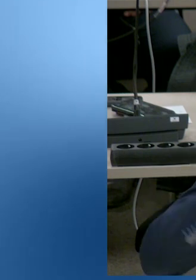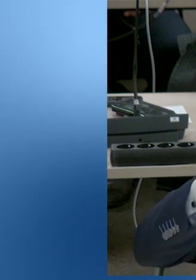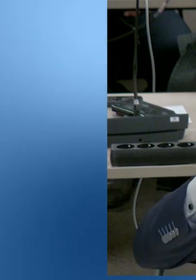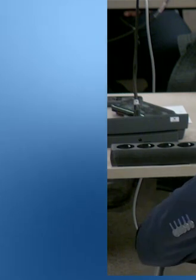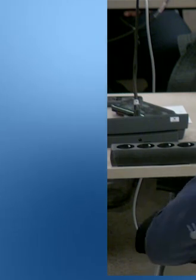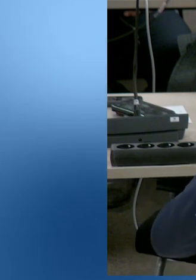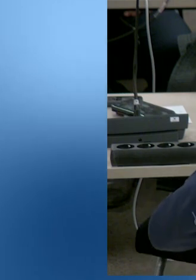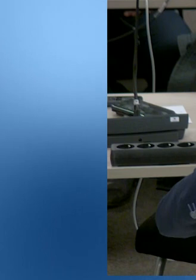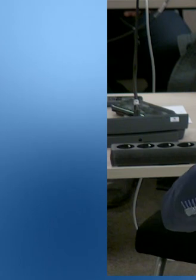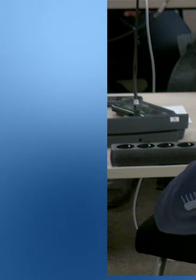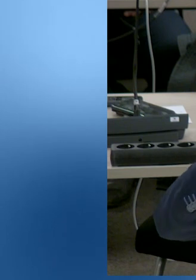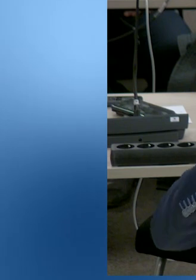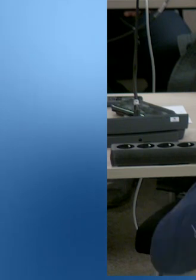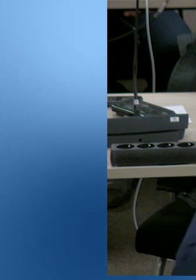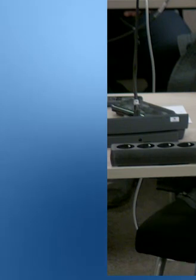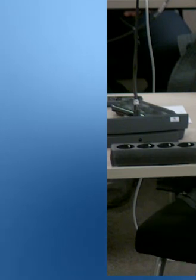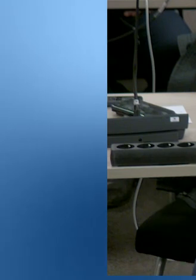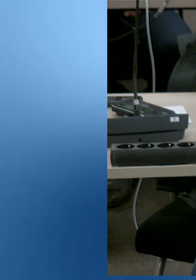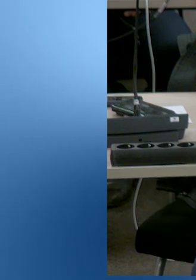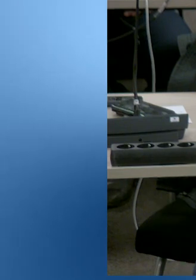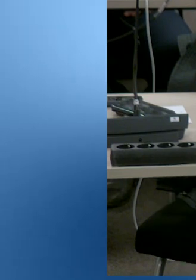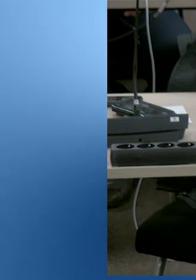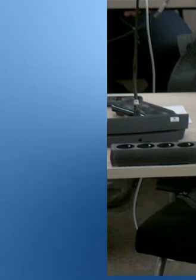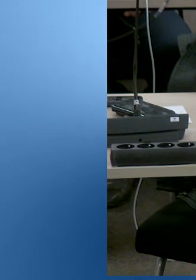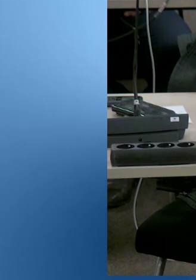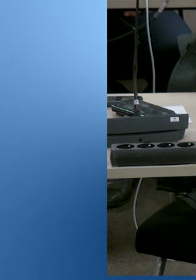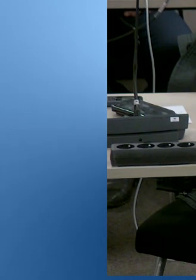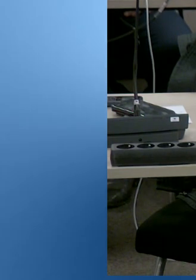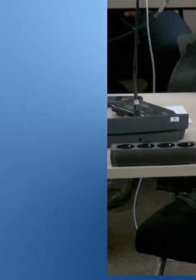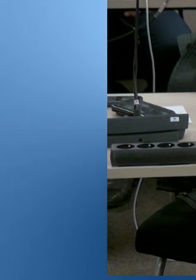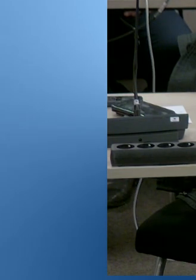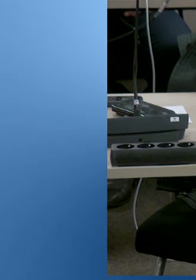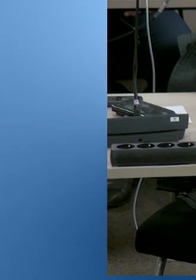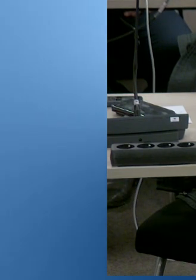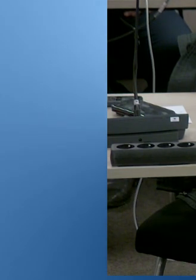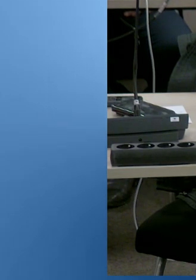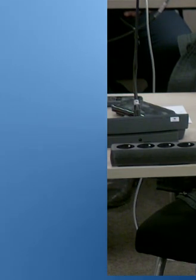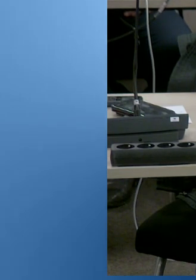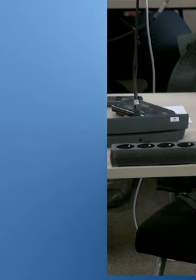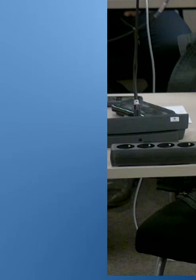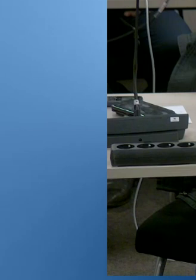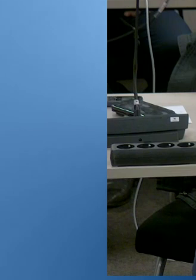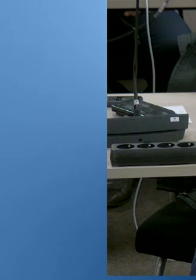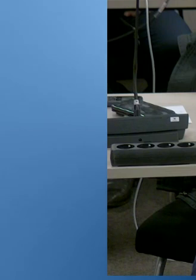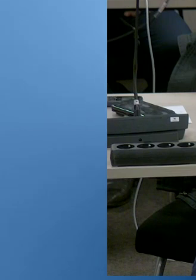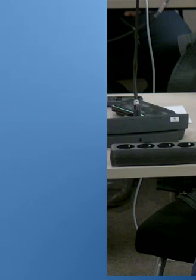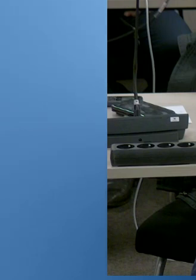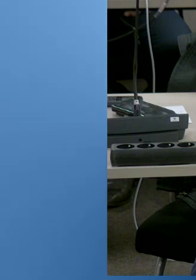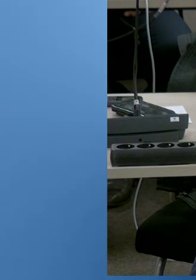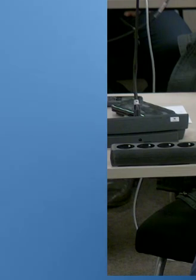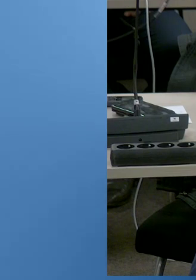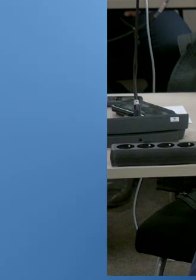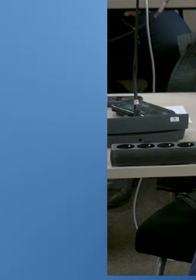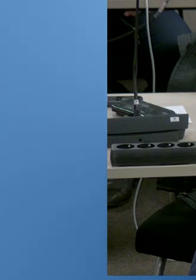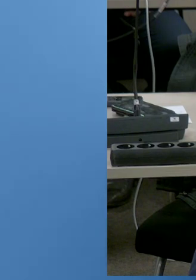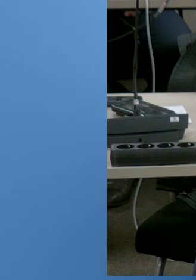mise en concurrence entre nous en quand dit entre nous c'est eux qui parlent bien sûr d'encadrement de certaines libertés associative comment l'éducation populaire peut participer à